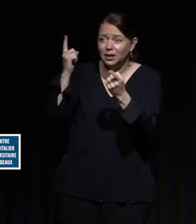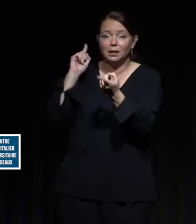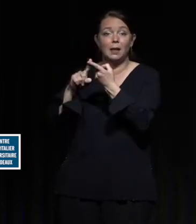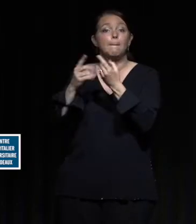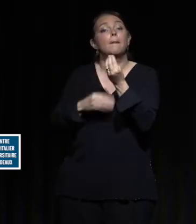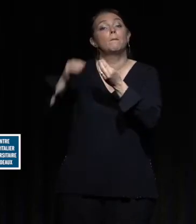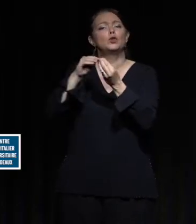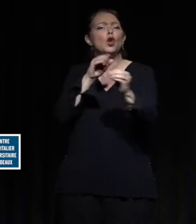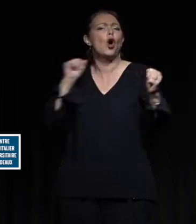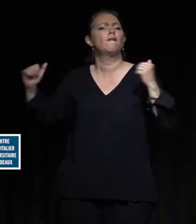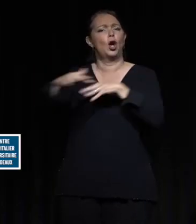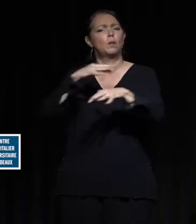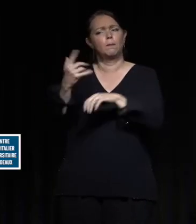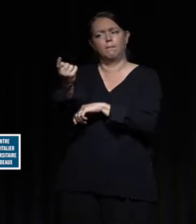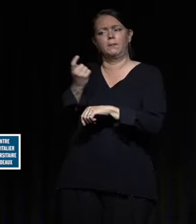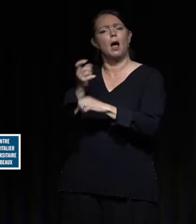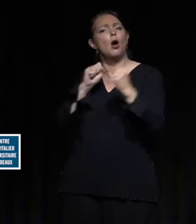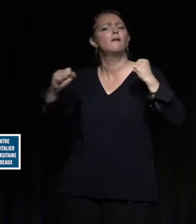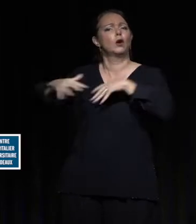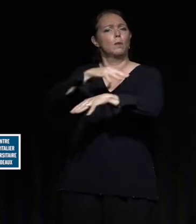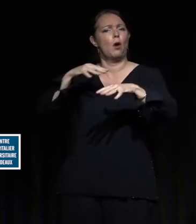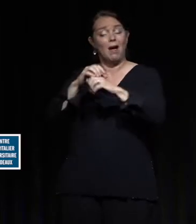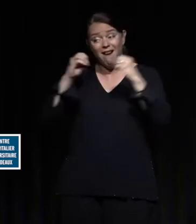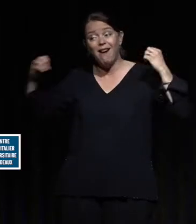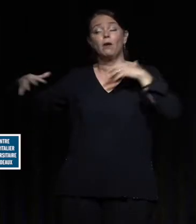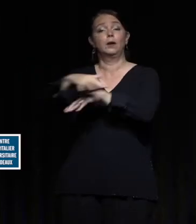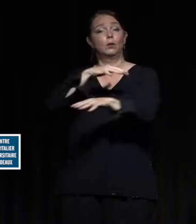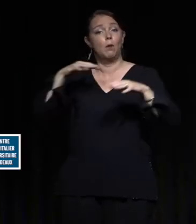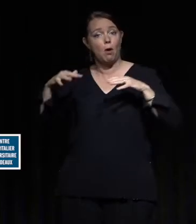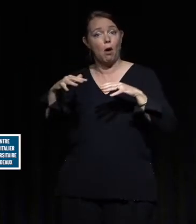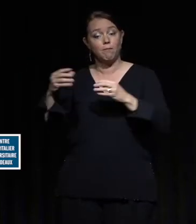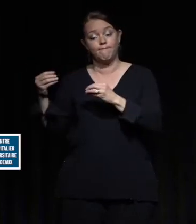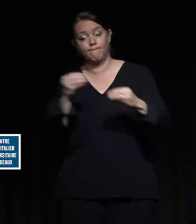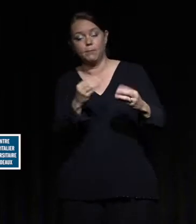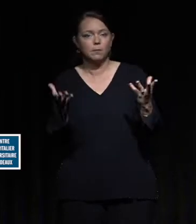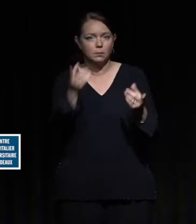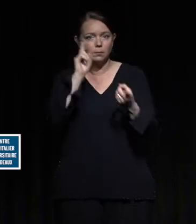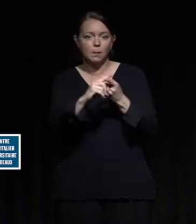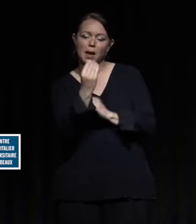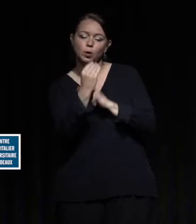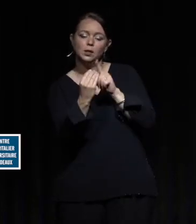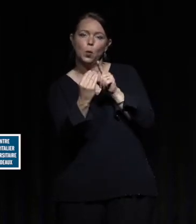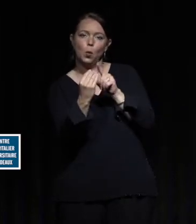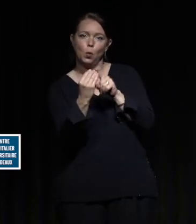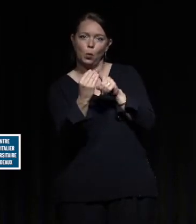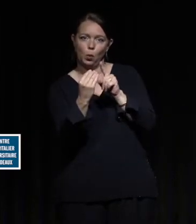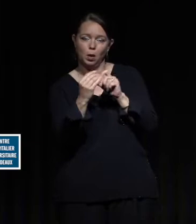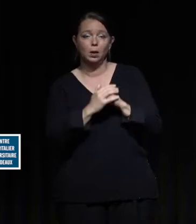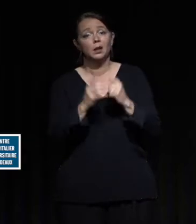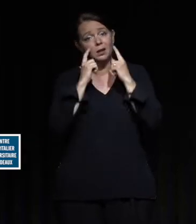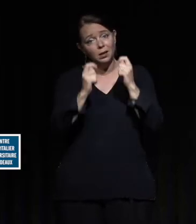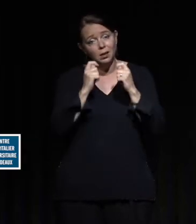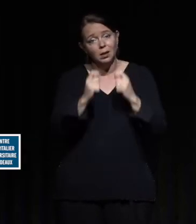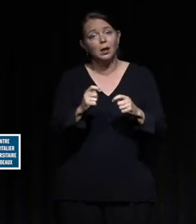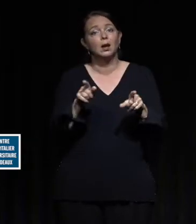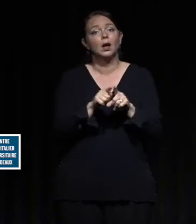environnementales et de l'environnement. Et dans l'environnement, on va remettre l'alimentation. Et surtout, ne faites pas comme la petite